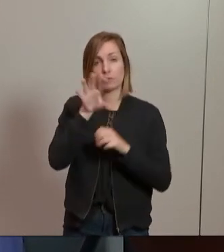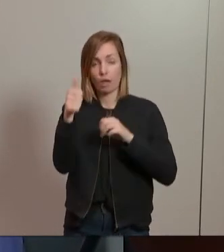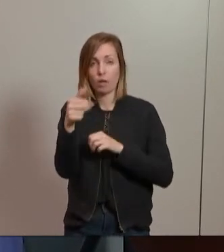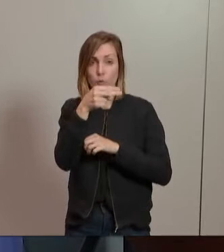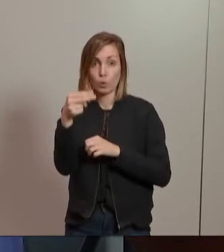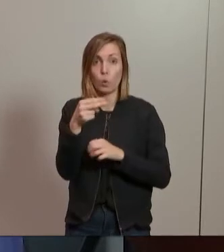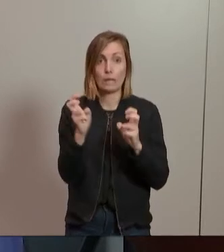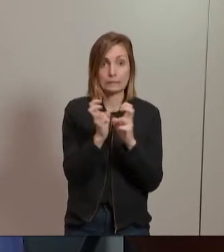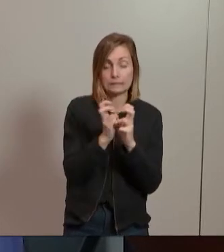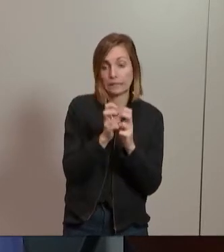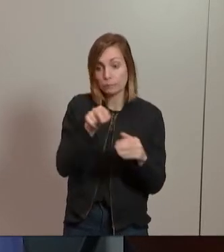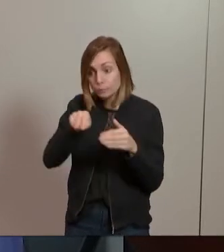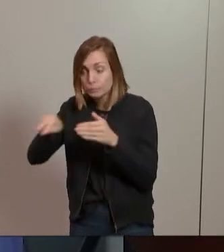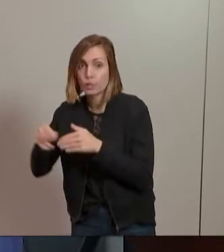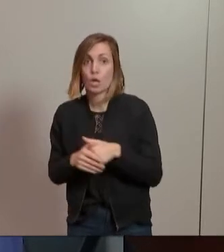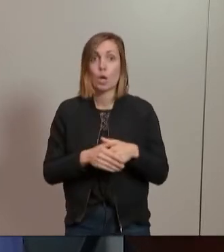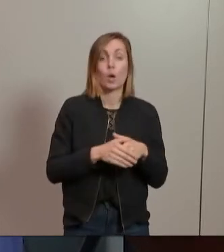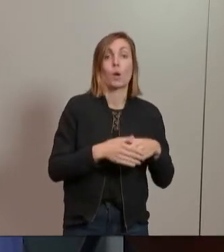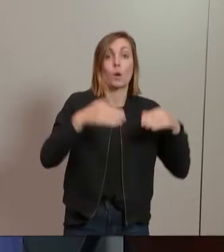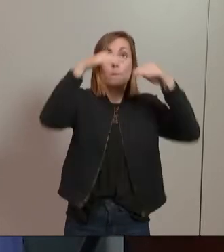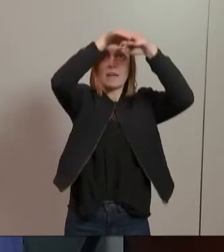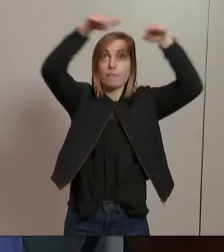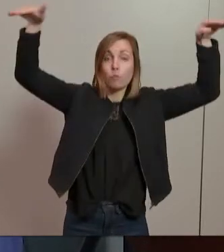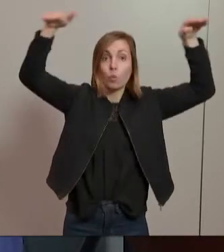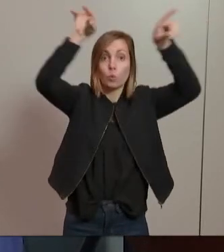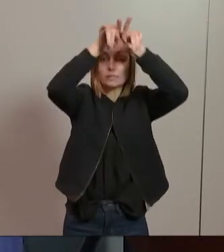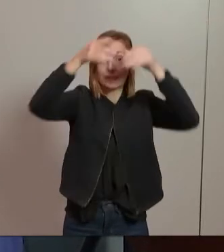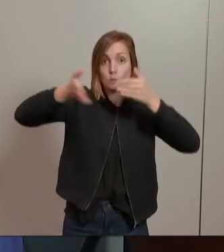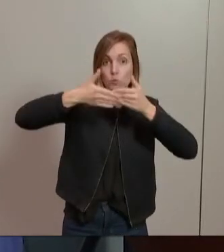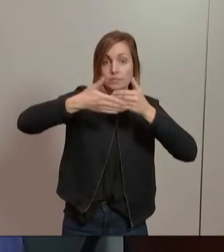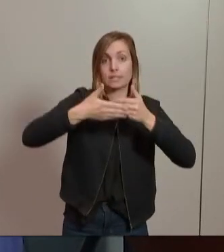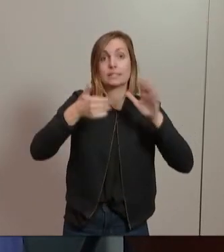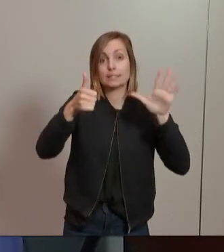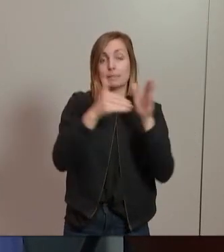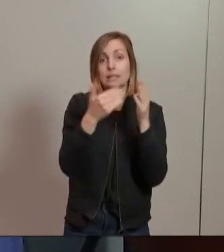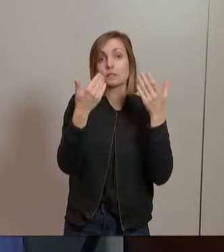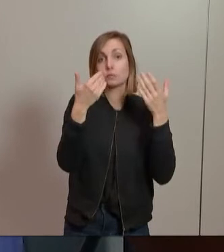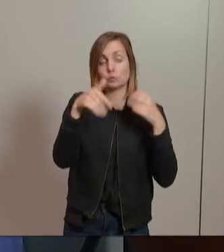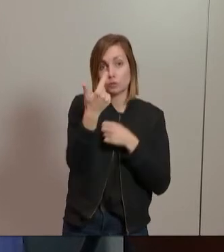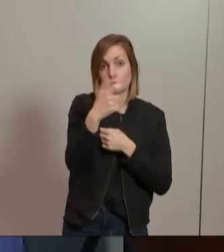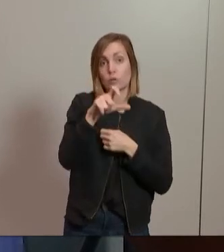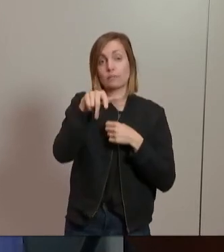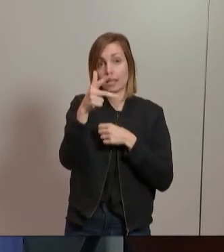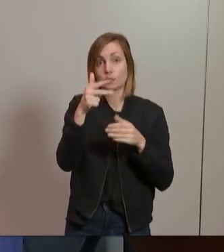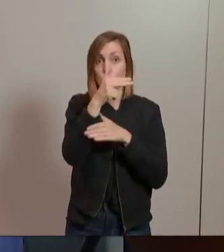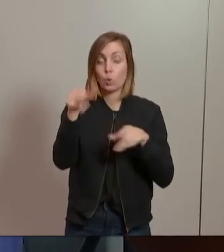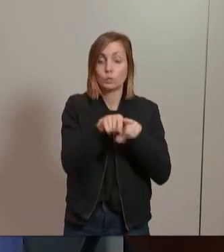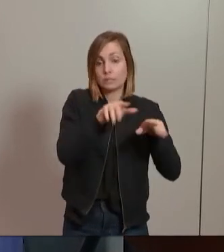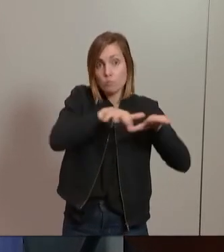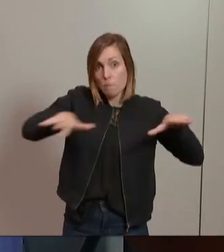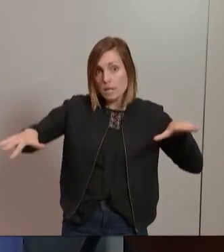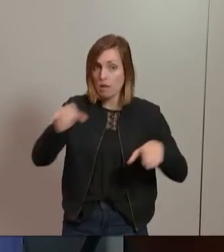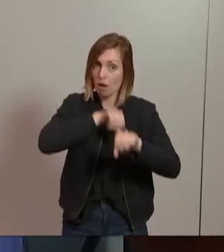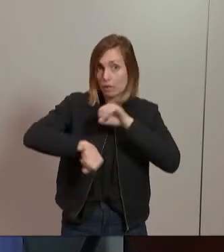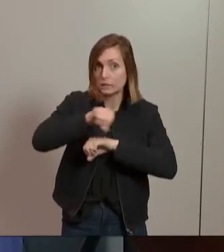installation de prise électrique, menuiserie et plafond pour un total de 6 213 euros, changement d'une toile abîmée sous le plafond, installation de mobilier, et